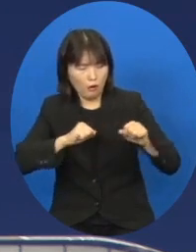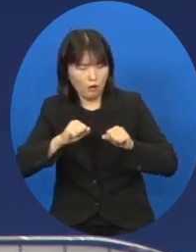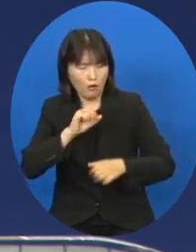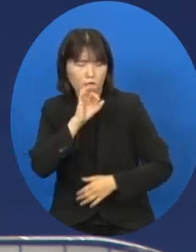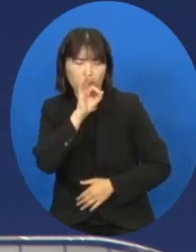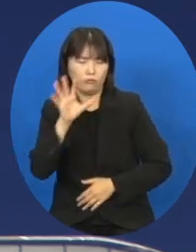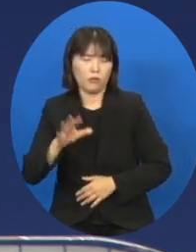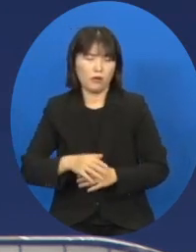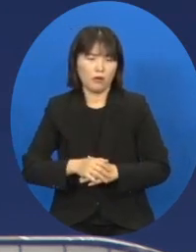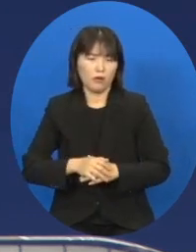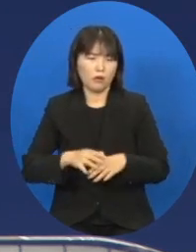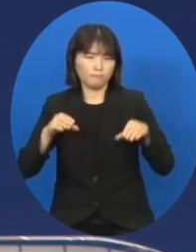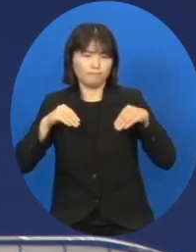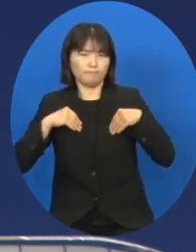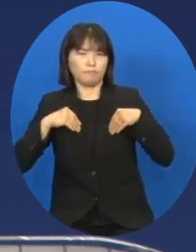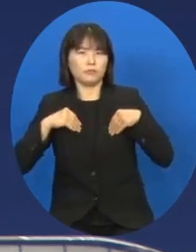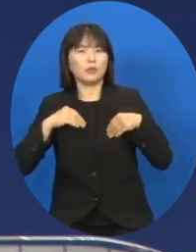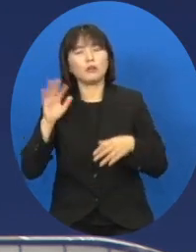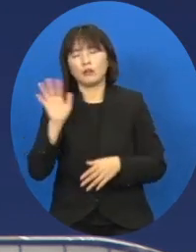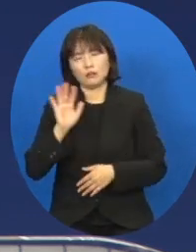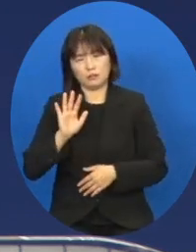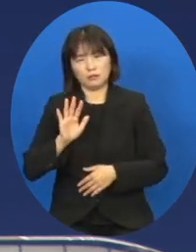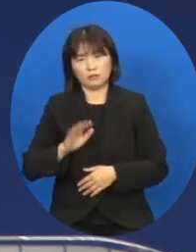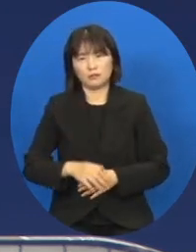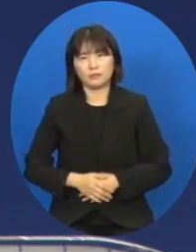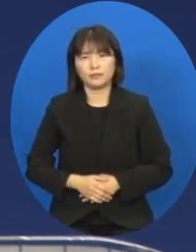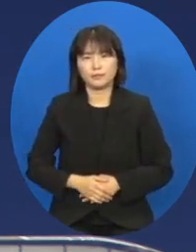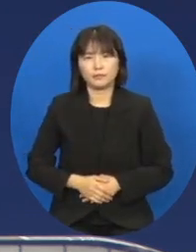안 하시는 게 아닙니다.